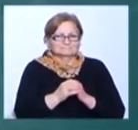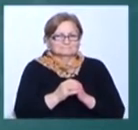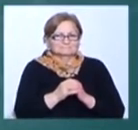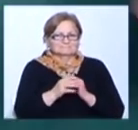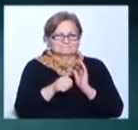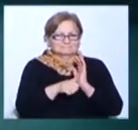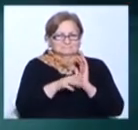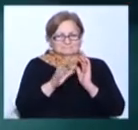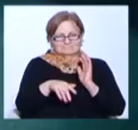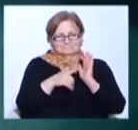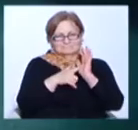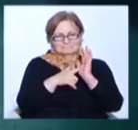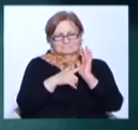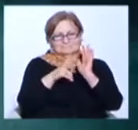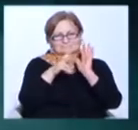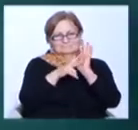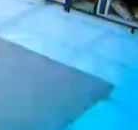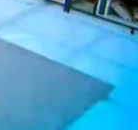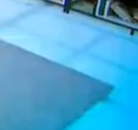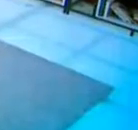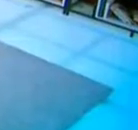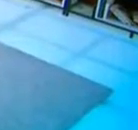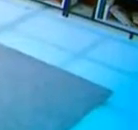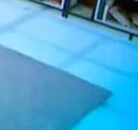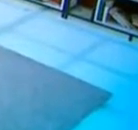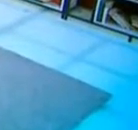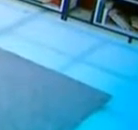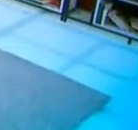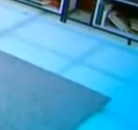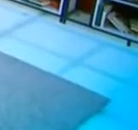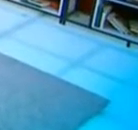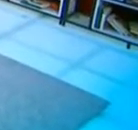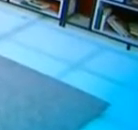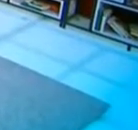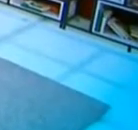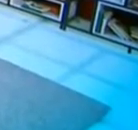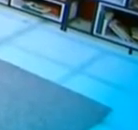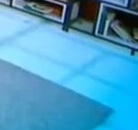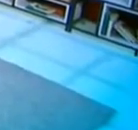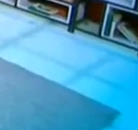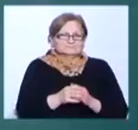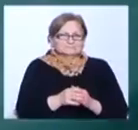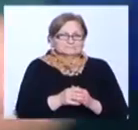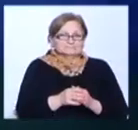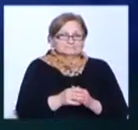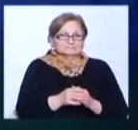6 7 და არ მიჯერებენ. მოდით აქ.